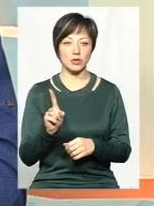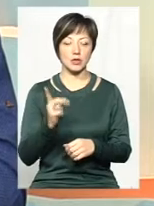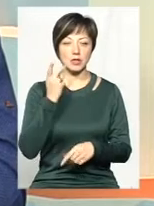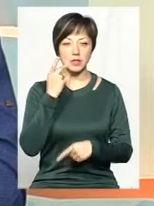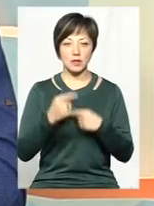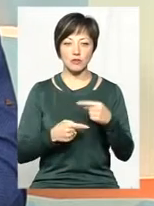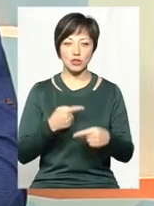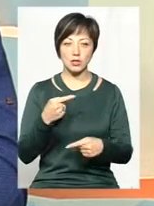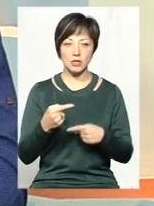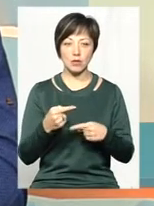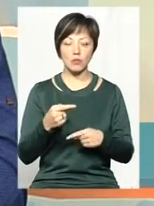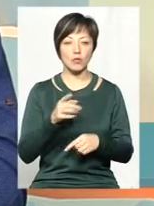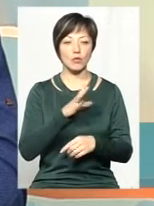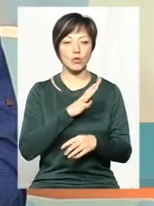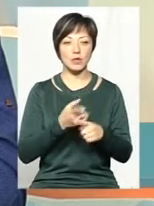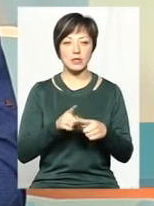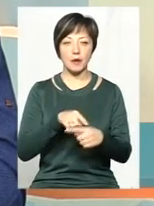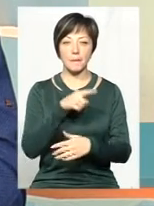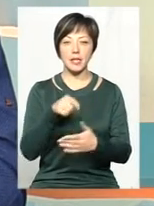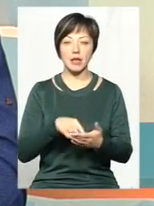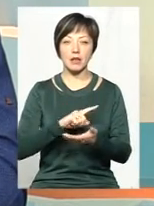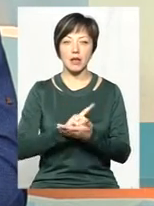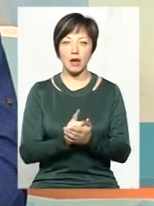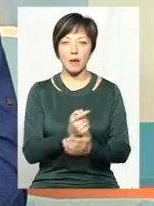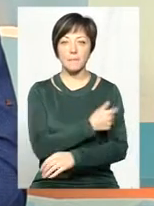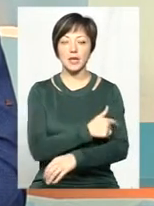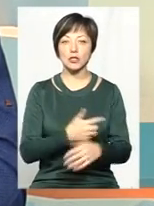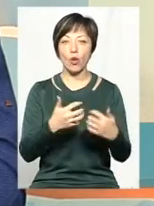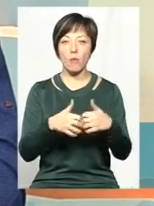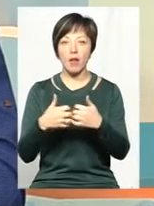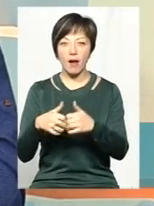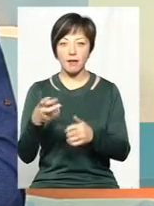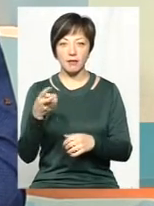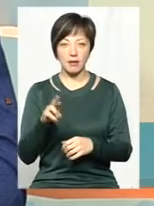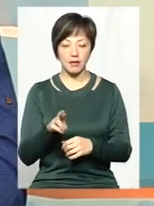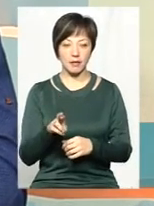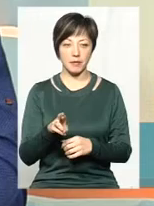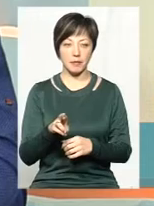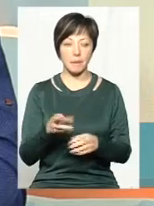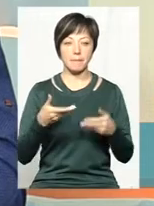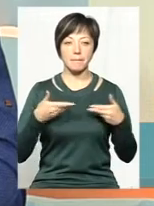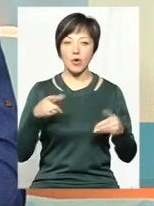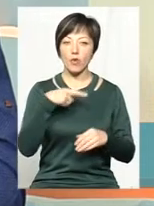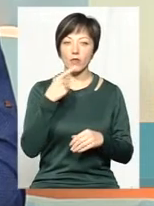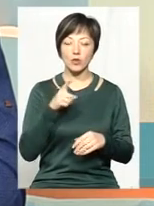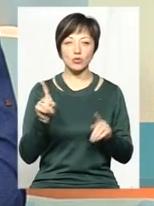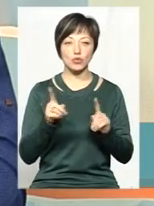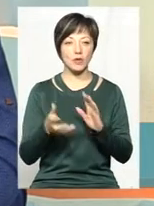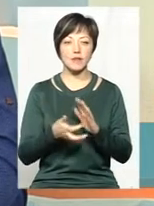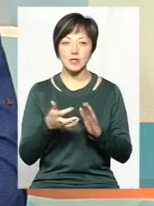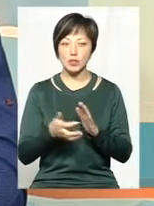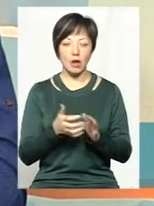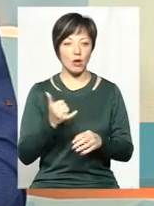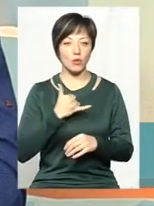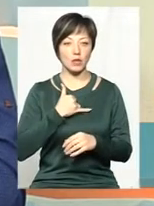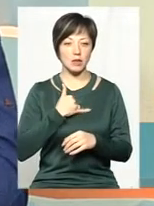завжди було це питання нагальне, медичне обладнання. Ми говорили, що його не вистачає, що у